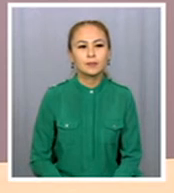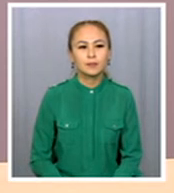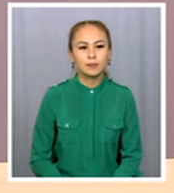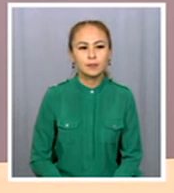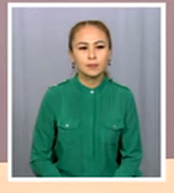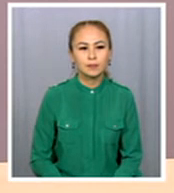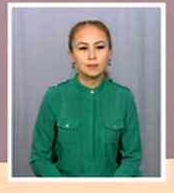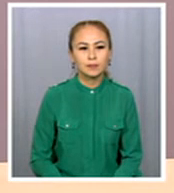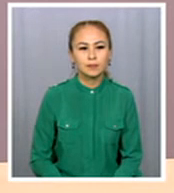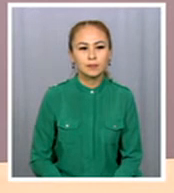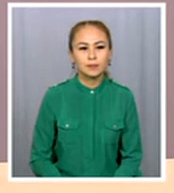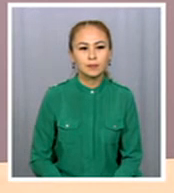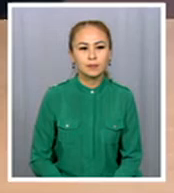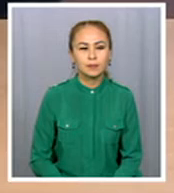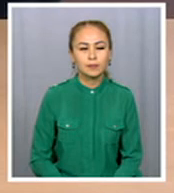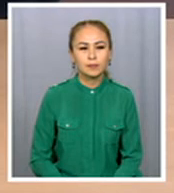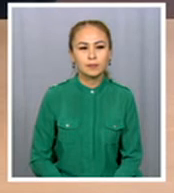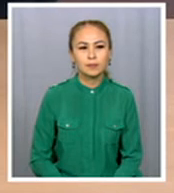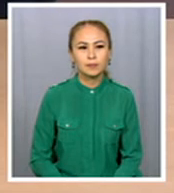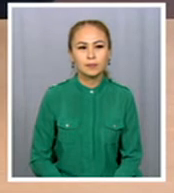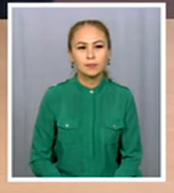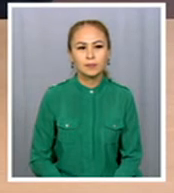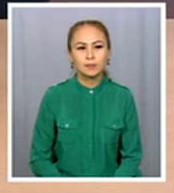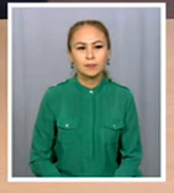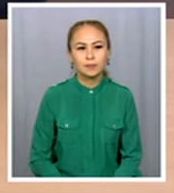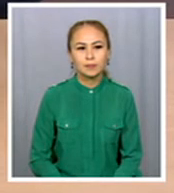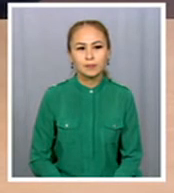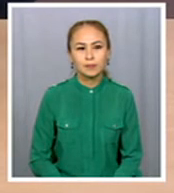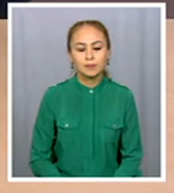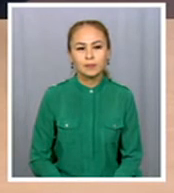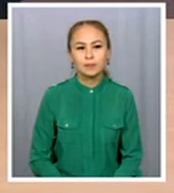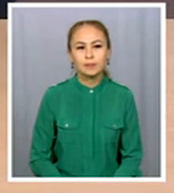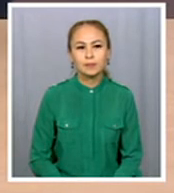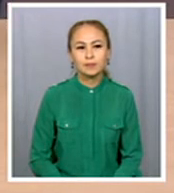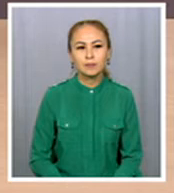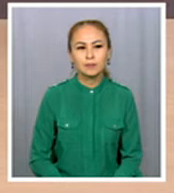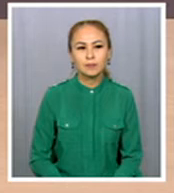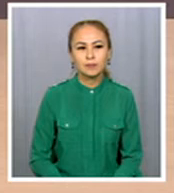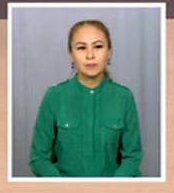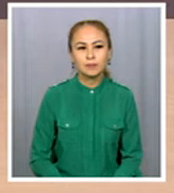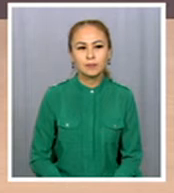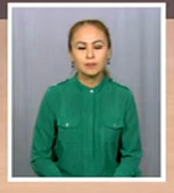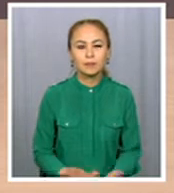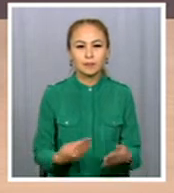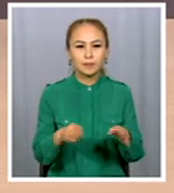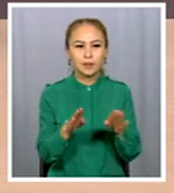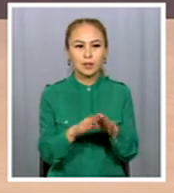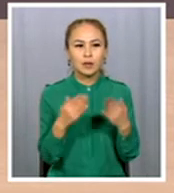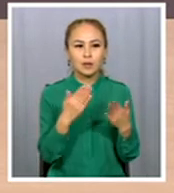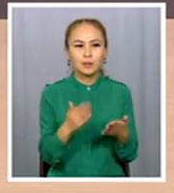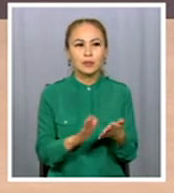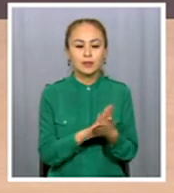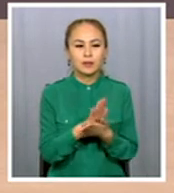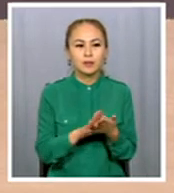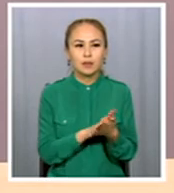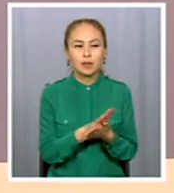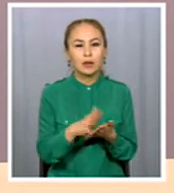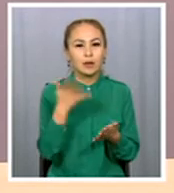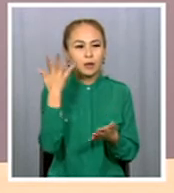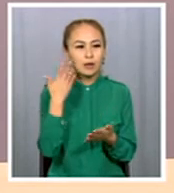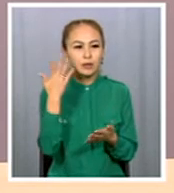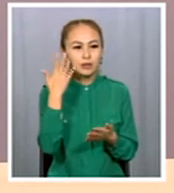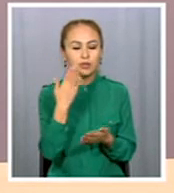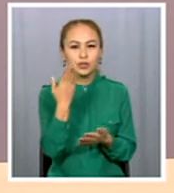айналдырайын. Қандай нәтиже береді екен? Міне, балалар, ермексазды айналдырғанда